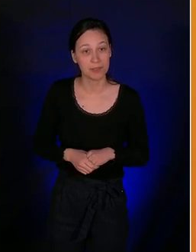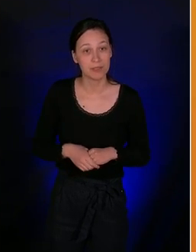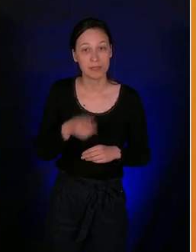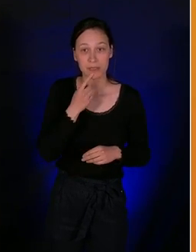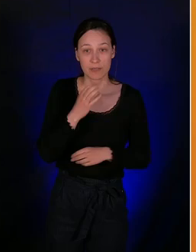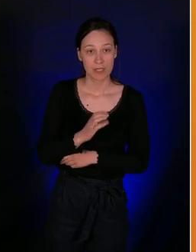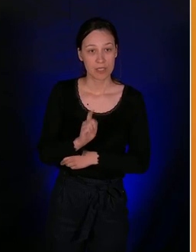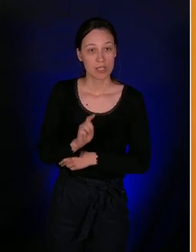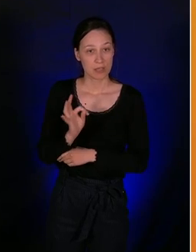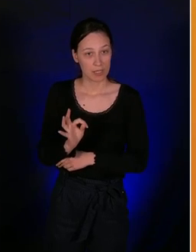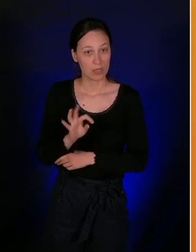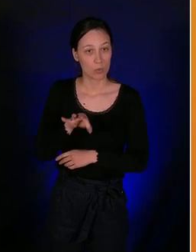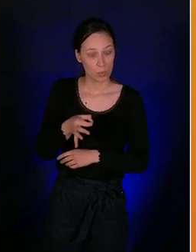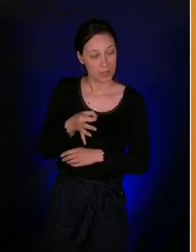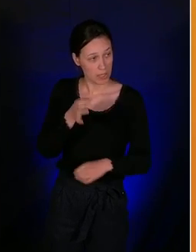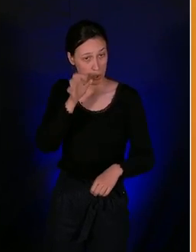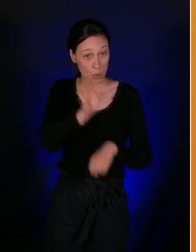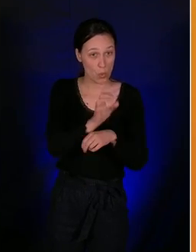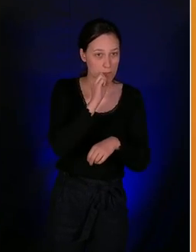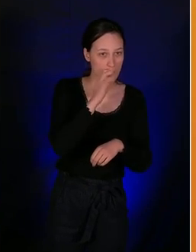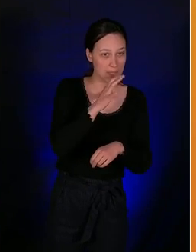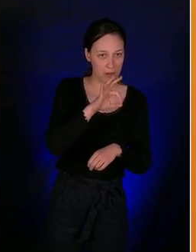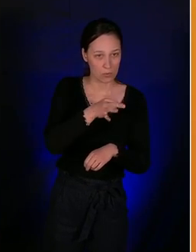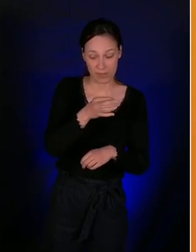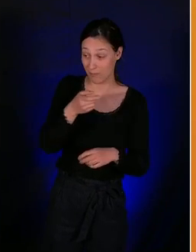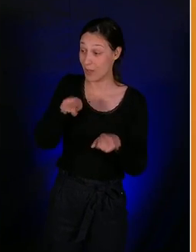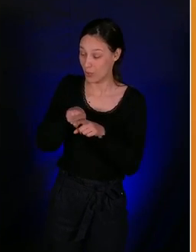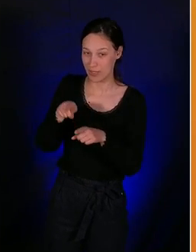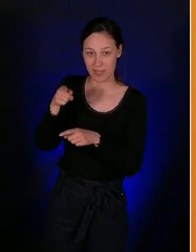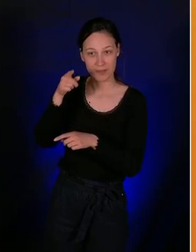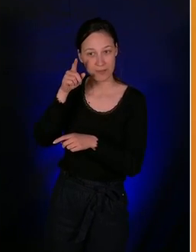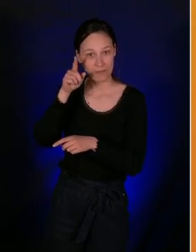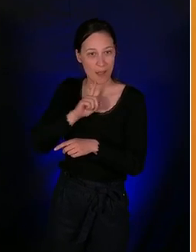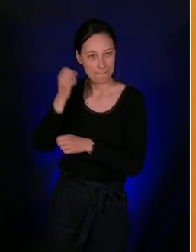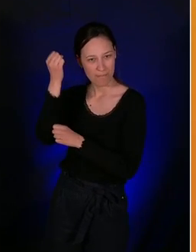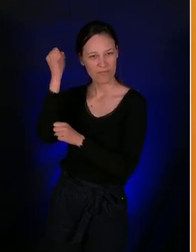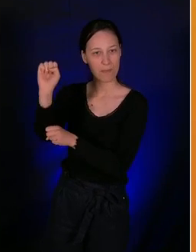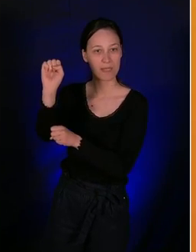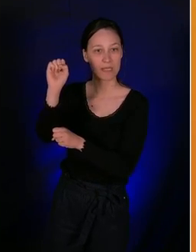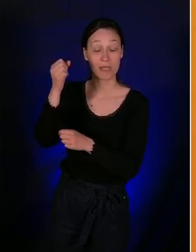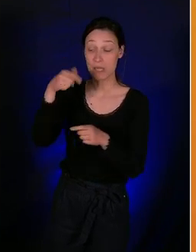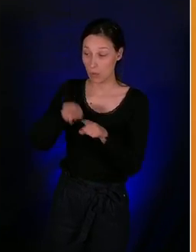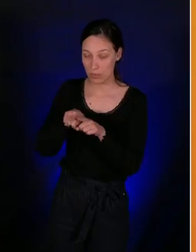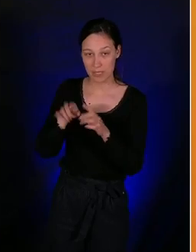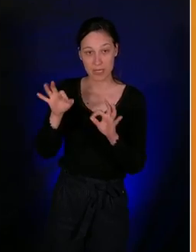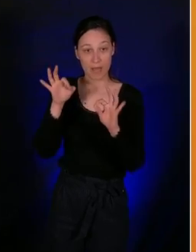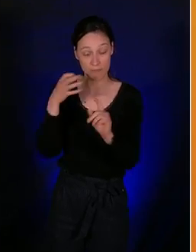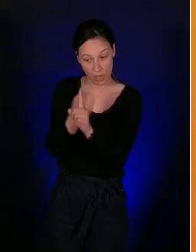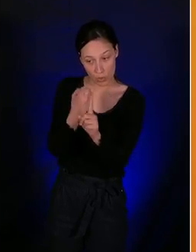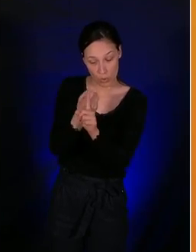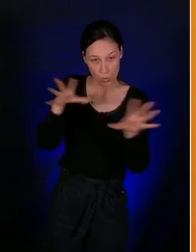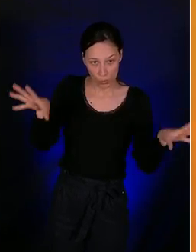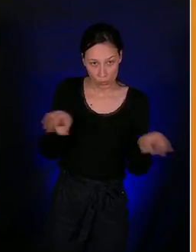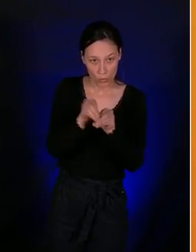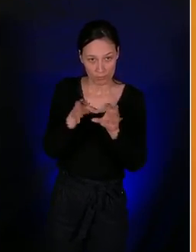est anticapitaliste et féministe, et elle est surtout unie dans la lutte. Vive le 63e congrès,